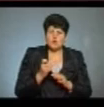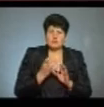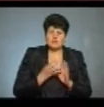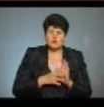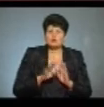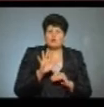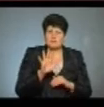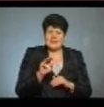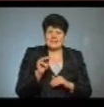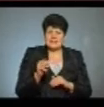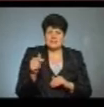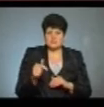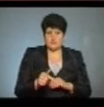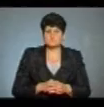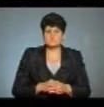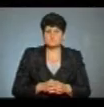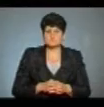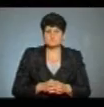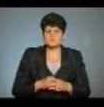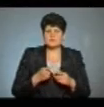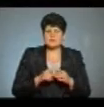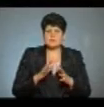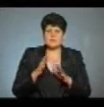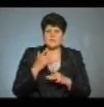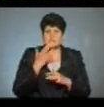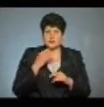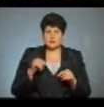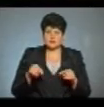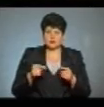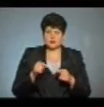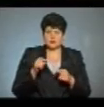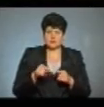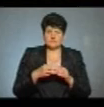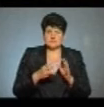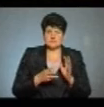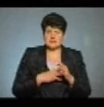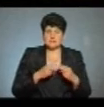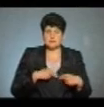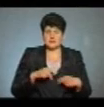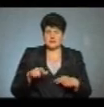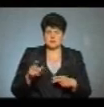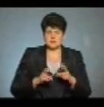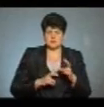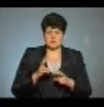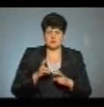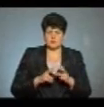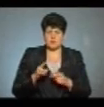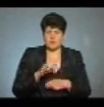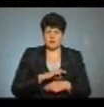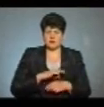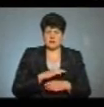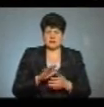міста від кліщів, бачила Марія Котенко. Це парк національного відродження. Тут 18 працівників підприємства